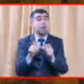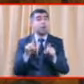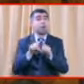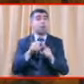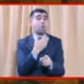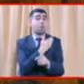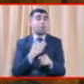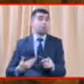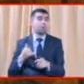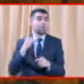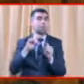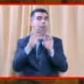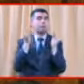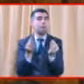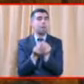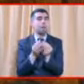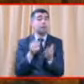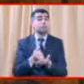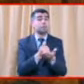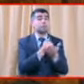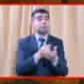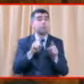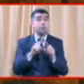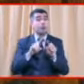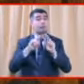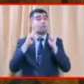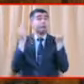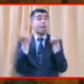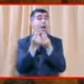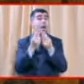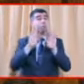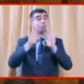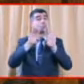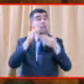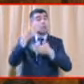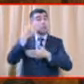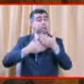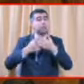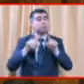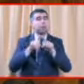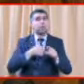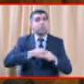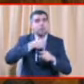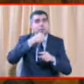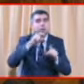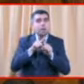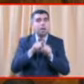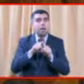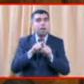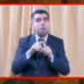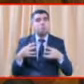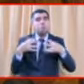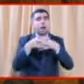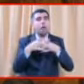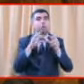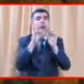هذه الأسر الحاضنة، لأن الدراسات الاجتماعية في العالم أجمع أثبتت بأن المسن كلما كان وسط أسرته